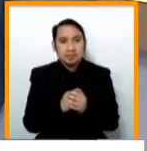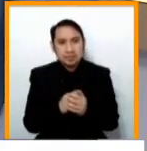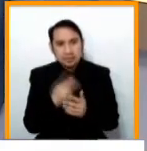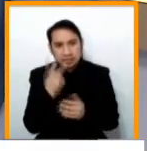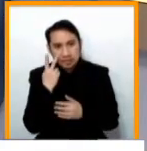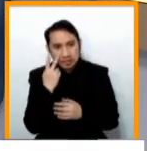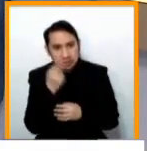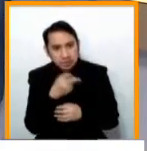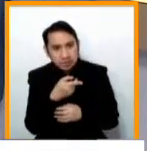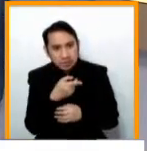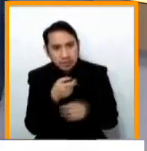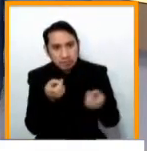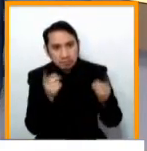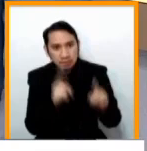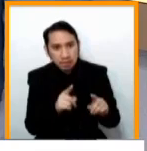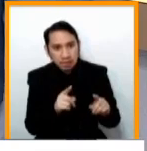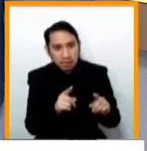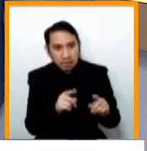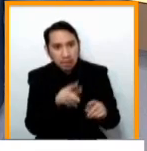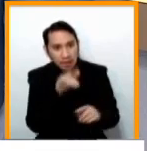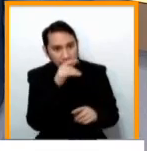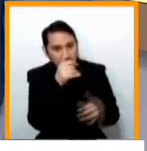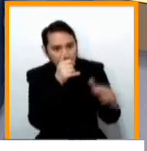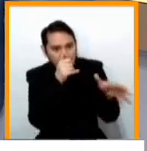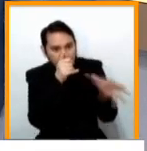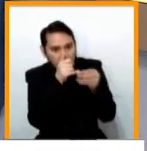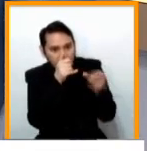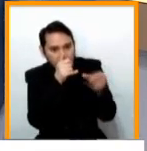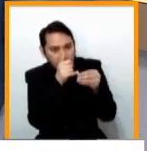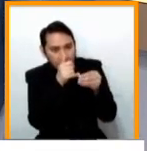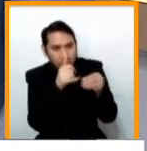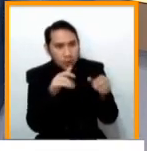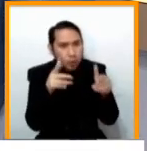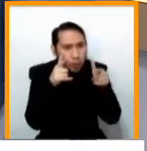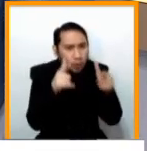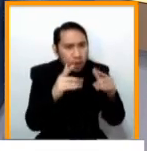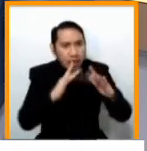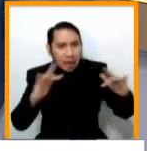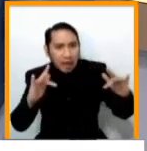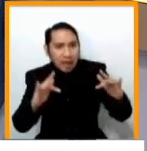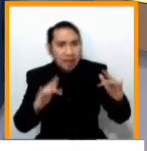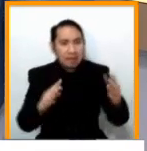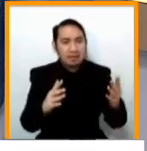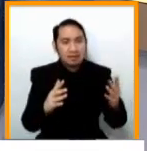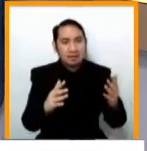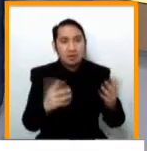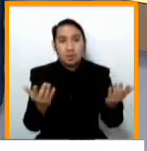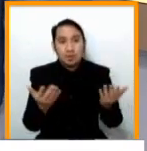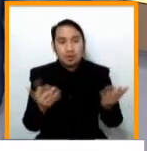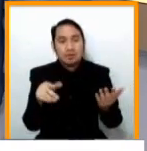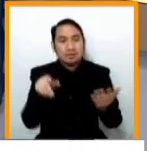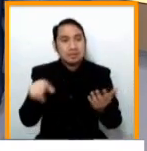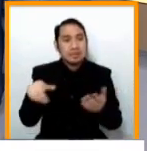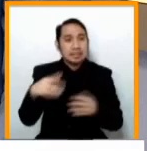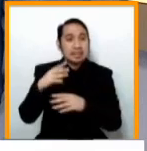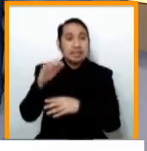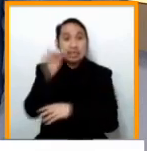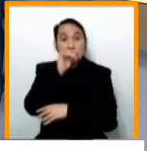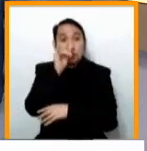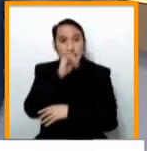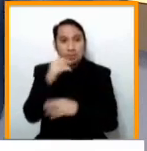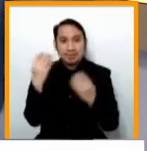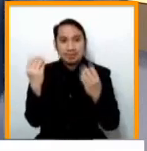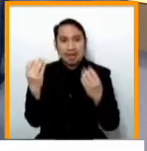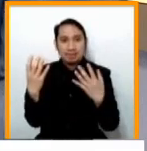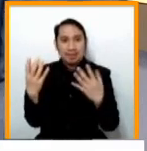malapiestang kasiyahang nahulikam sa isang barangay sa Davao City. Sa Iloilo City naman, dumarami ang mga bata nagpo-positibo sa